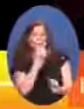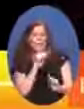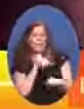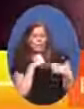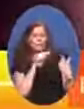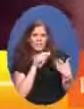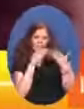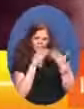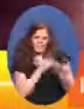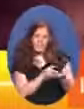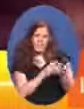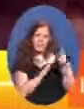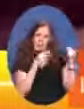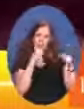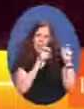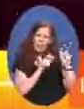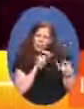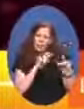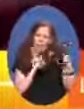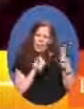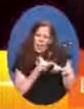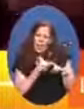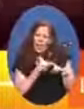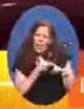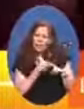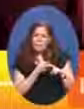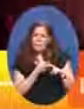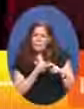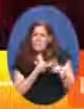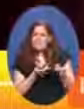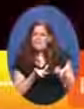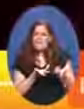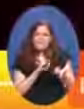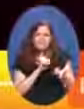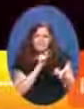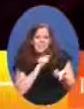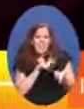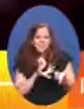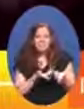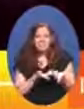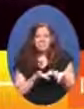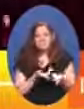בחייה, בסיוע לכל מיני נצרכים בעולם, בין השאר בגבול הסורי?